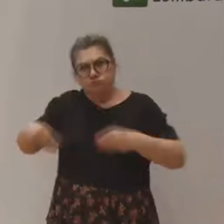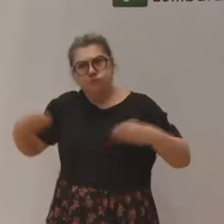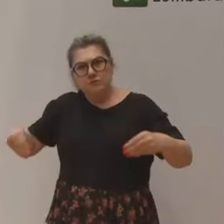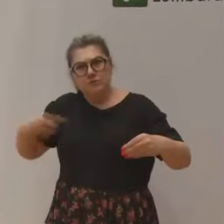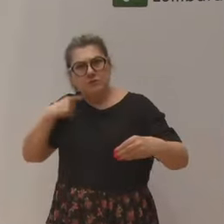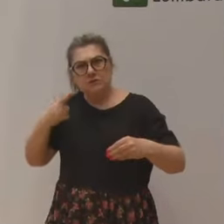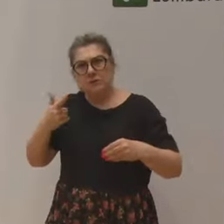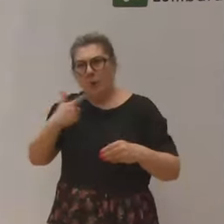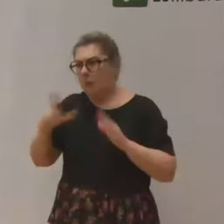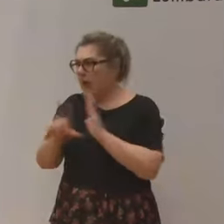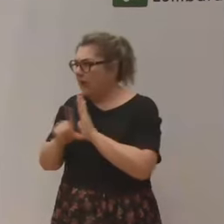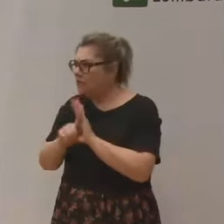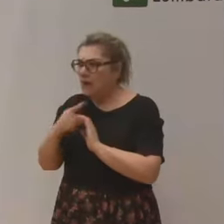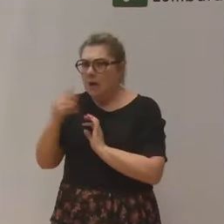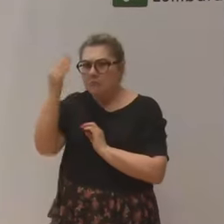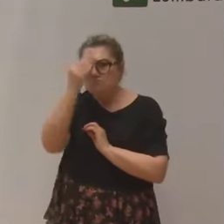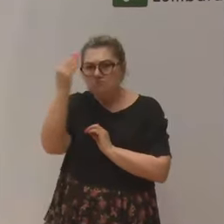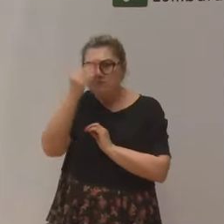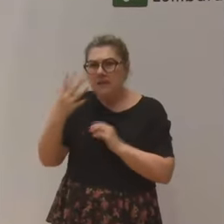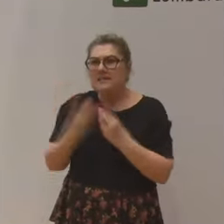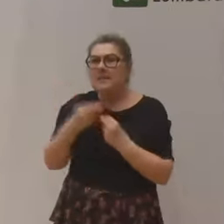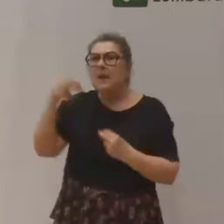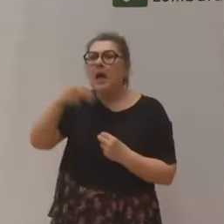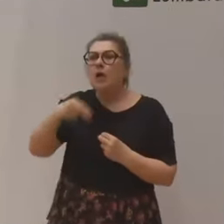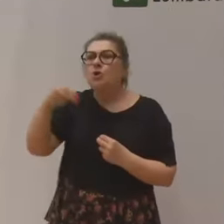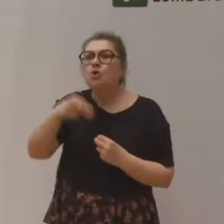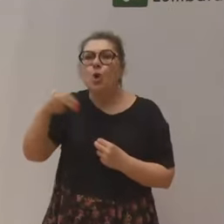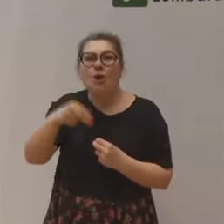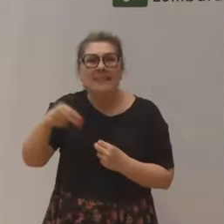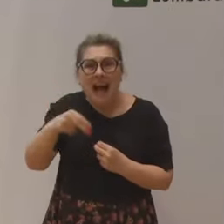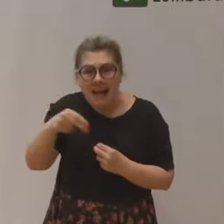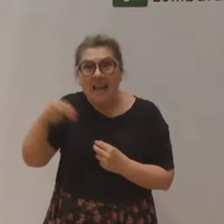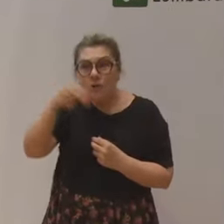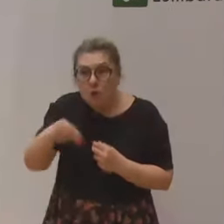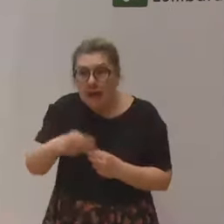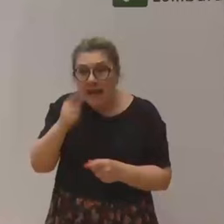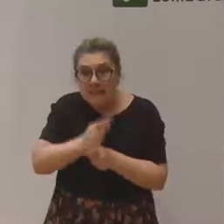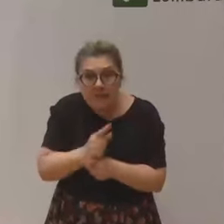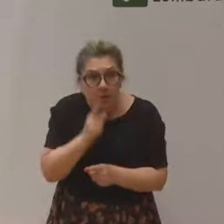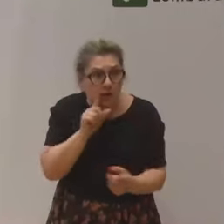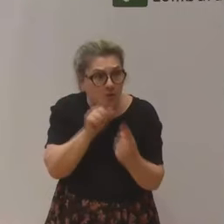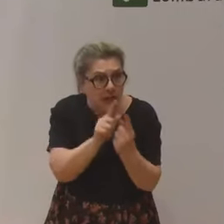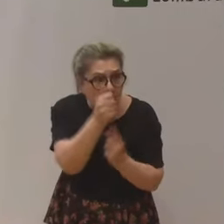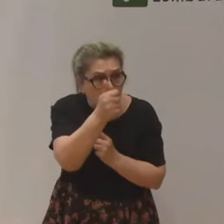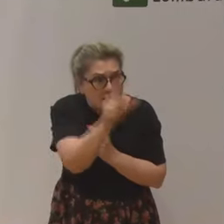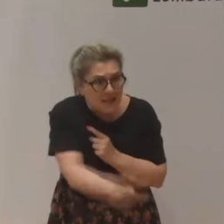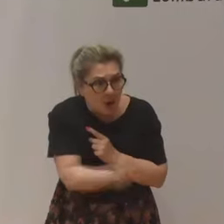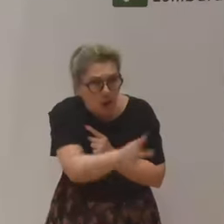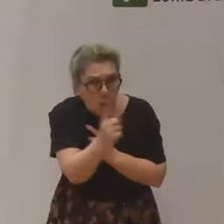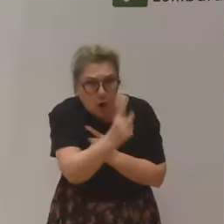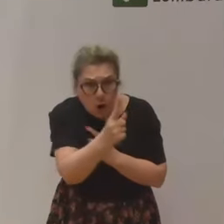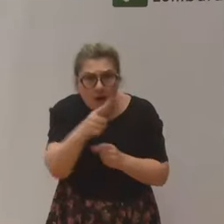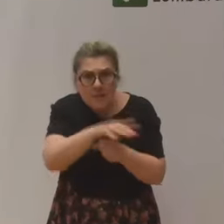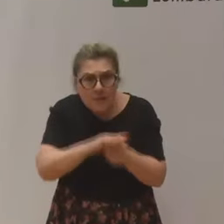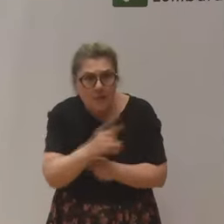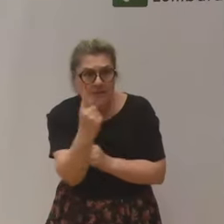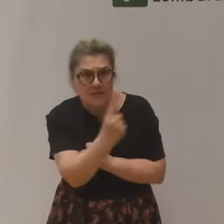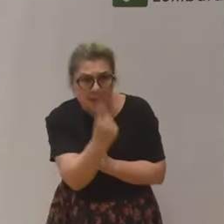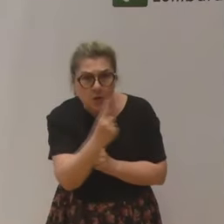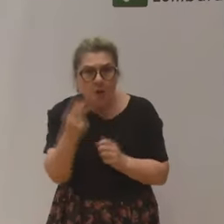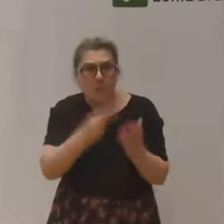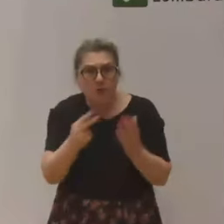giuridici, riflessioni di questo tipo le facevo con i notai, ad affrontare la singola persona con la singola famiglia, con il